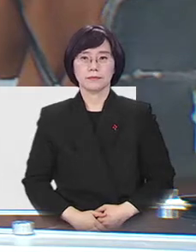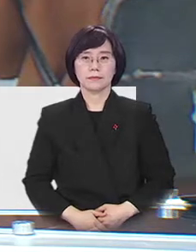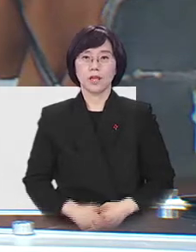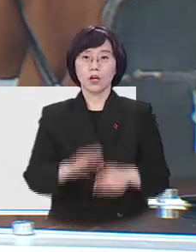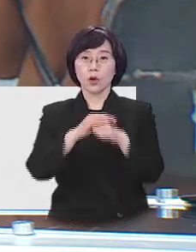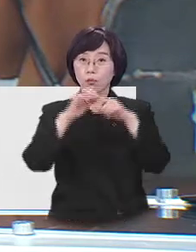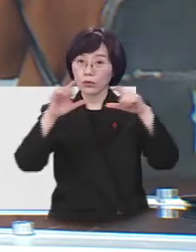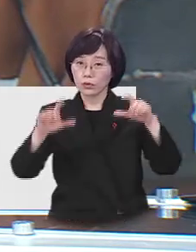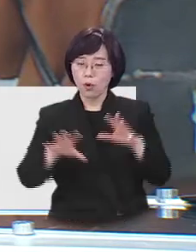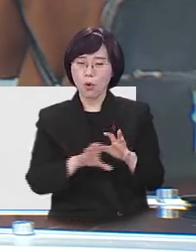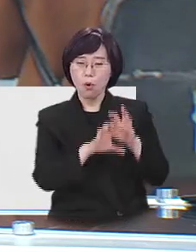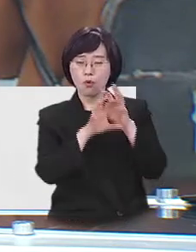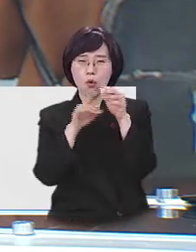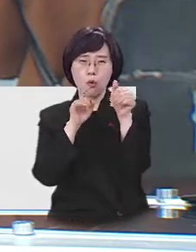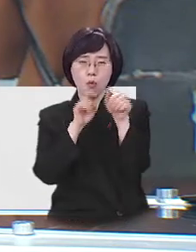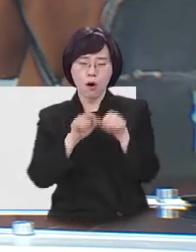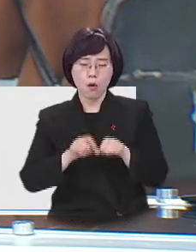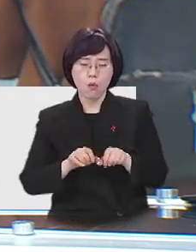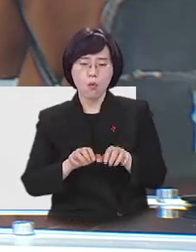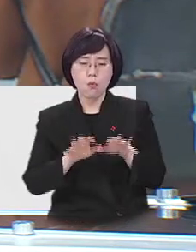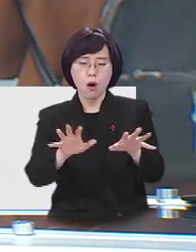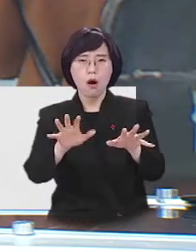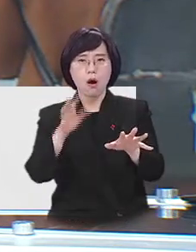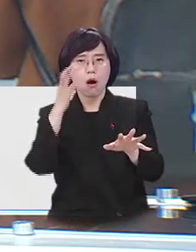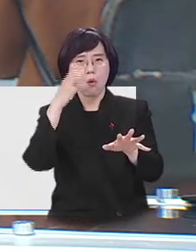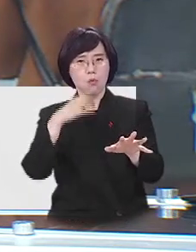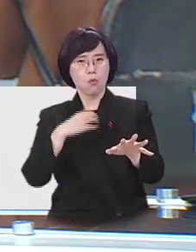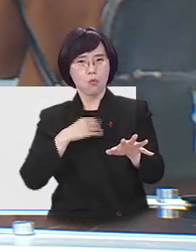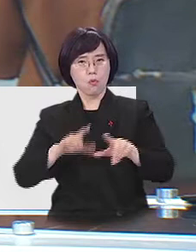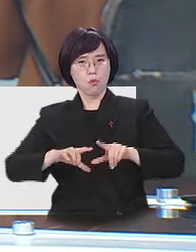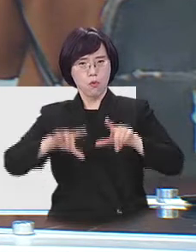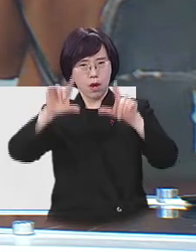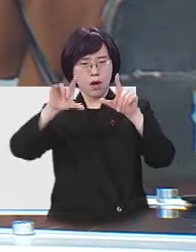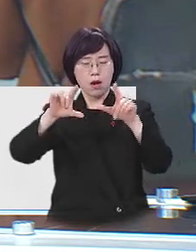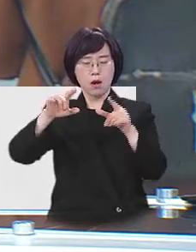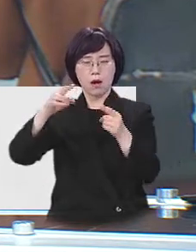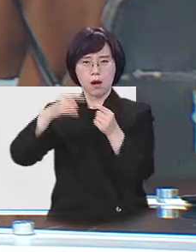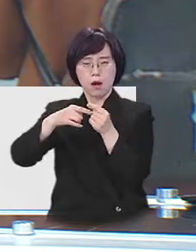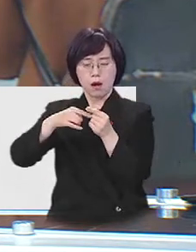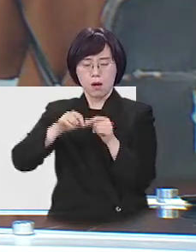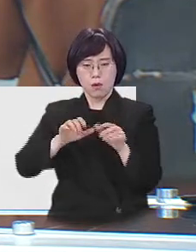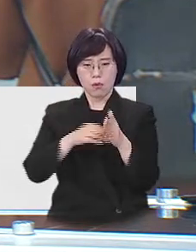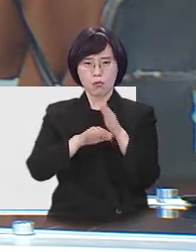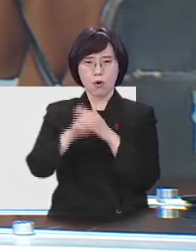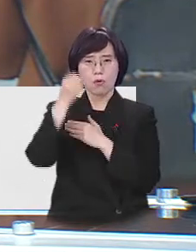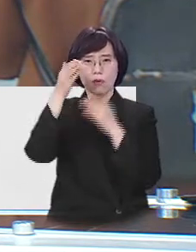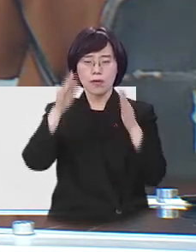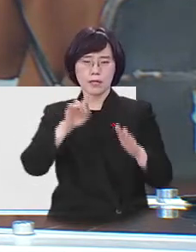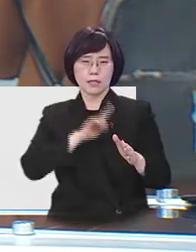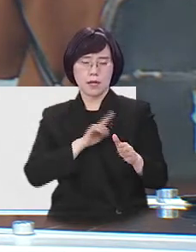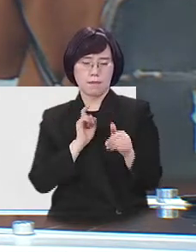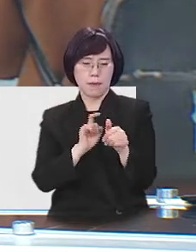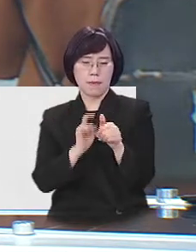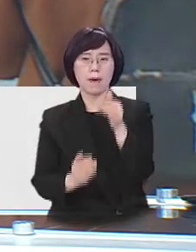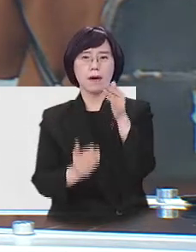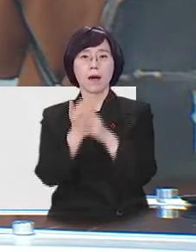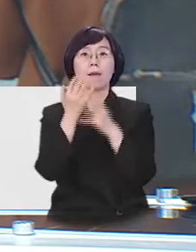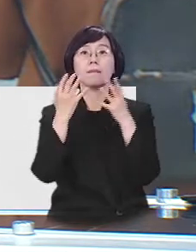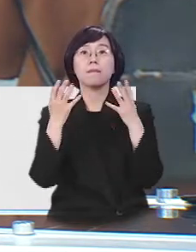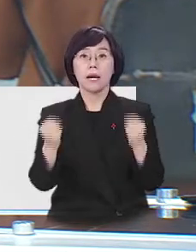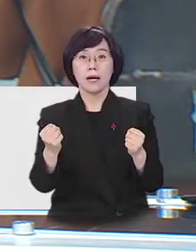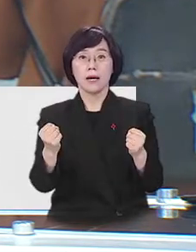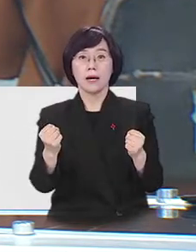특히나 경북 지역의 코로나19 확산세가 심상치 않습니다. 올해 초 대유행 이후 9개월 만에 가장 많은 확진자가